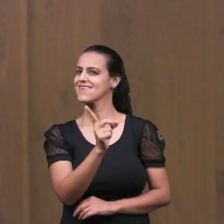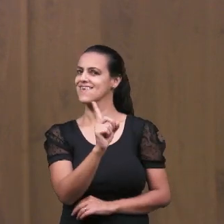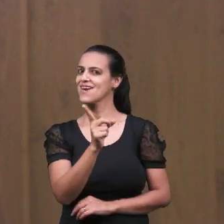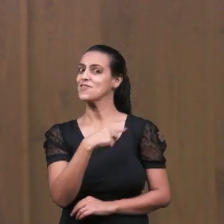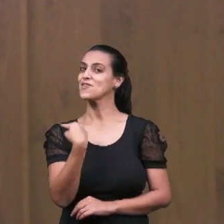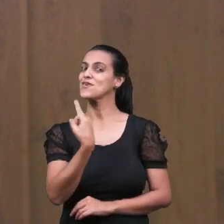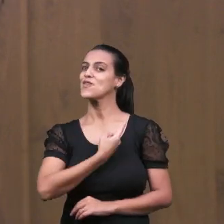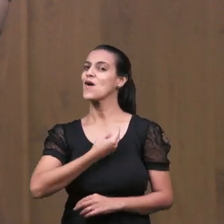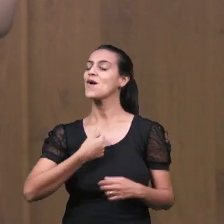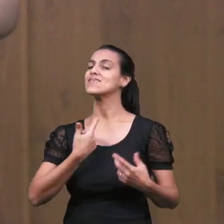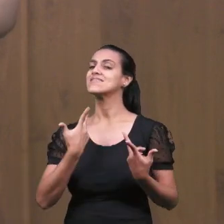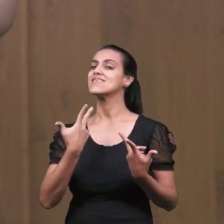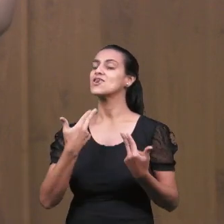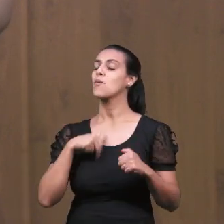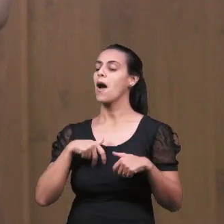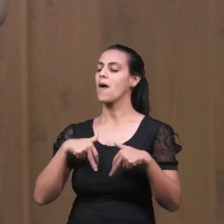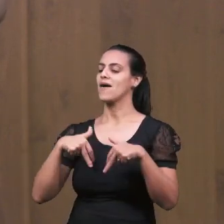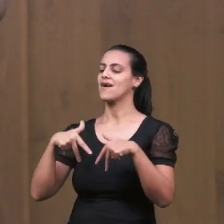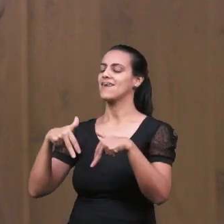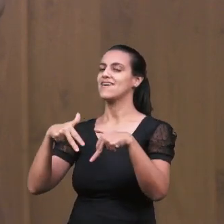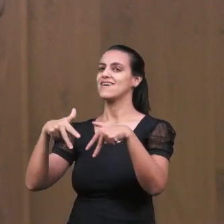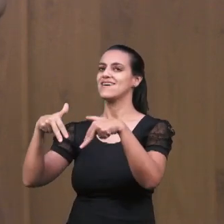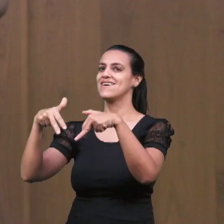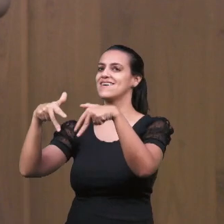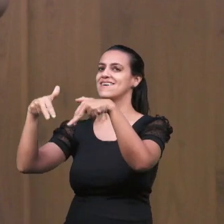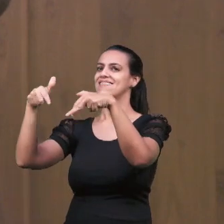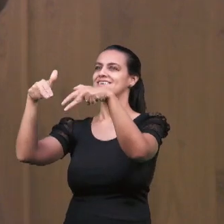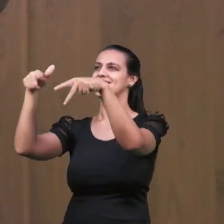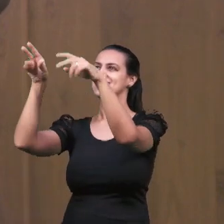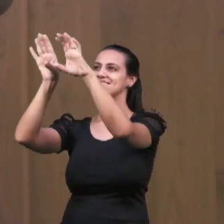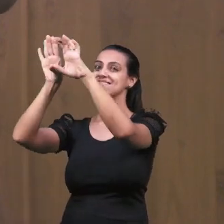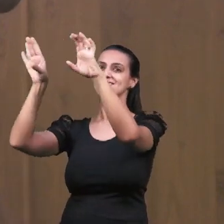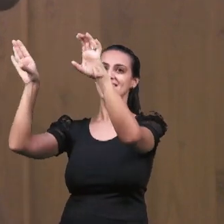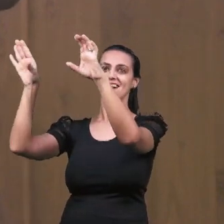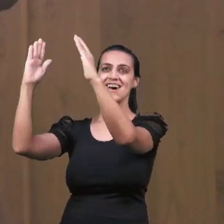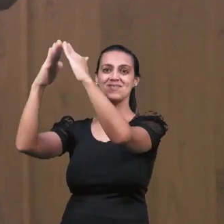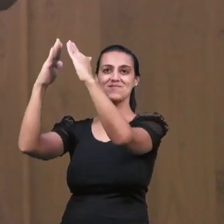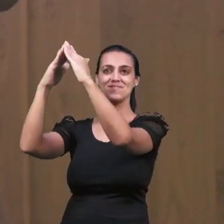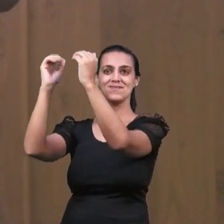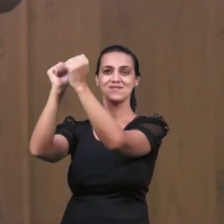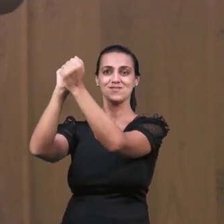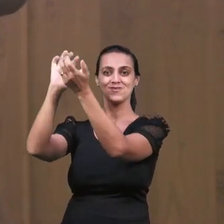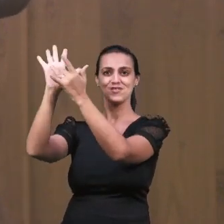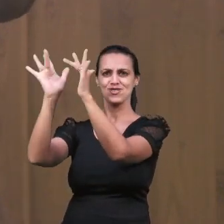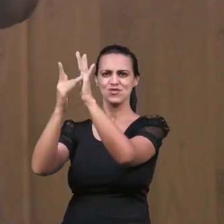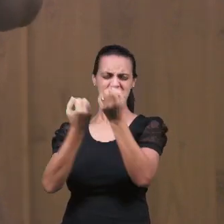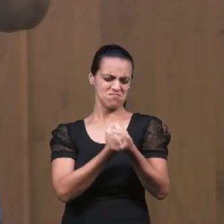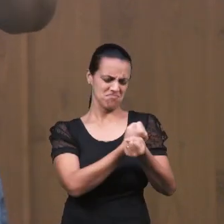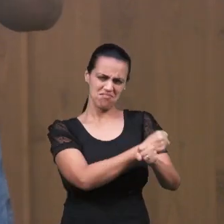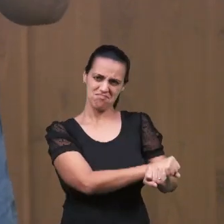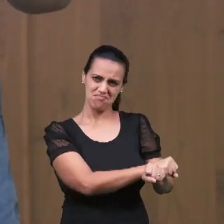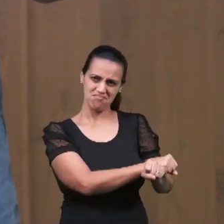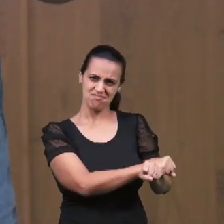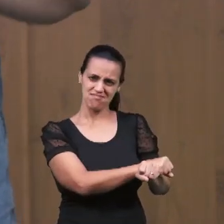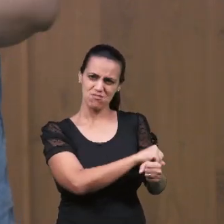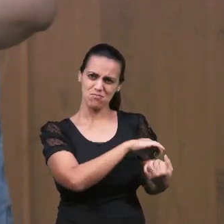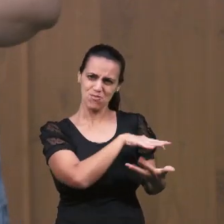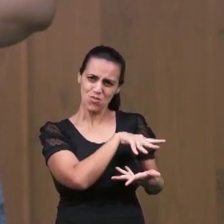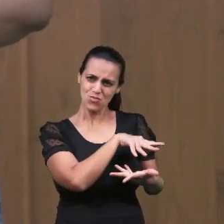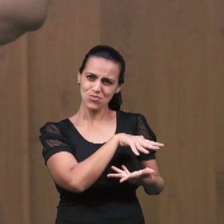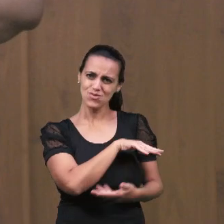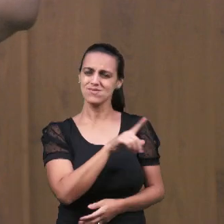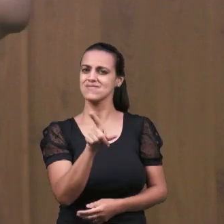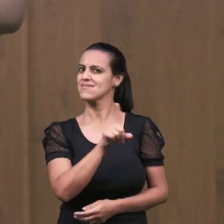Saint-Esprit. Nous sommes dans ce monde aussi, mais nous ne sommes pas d'ici. Nous sommes en train de